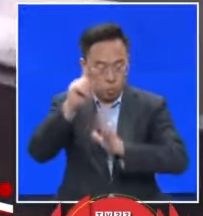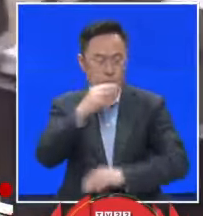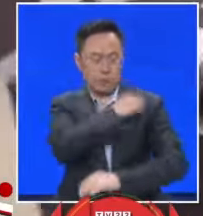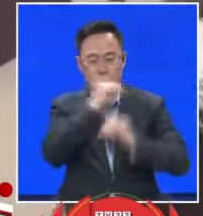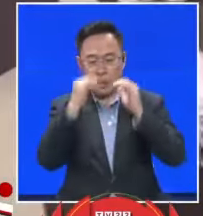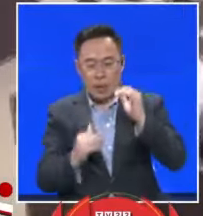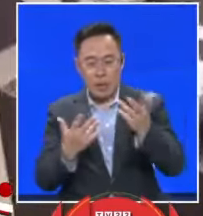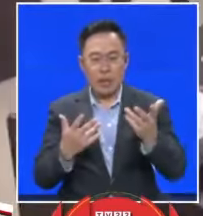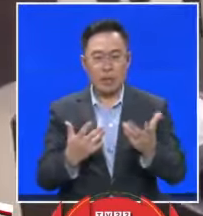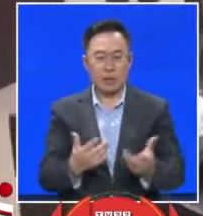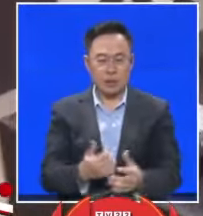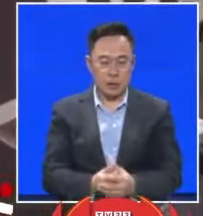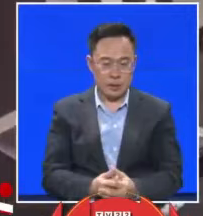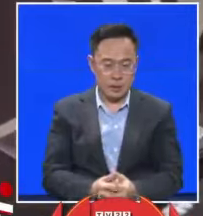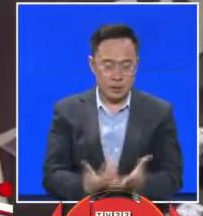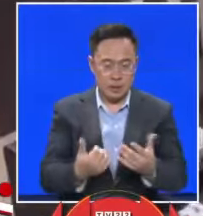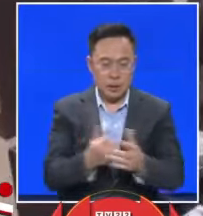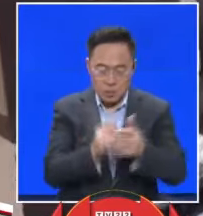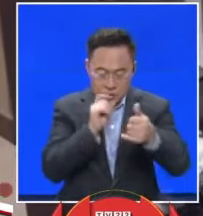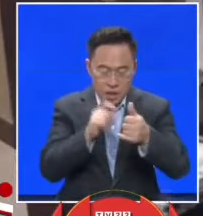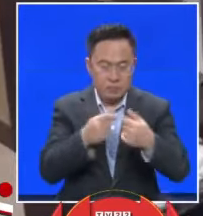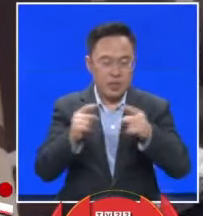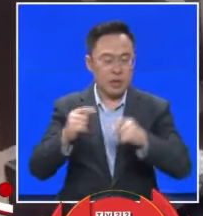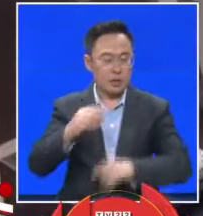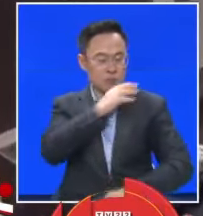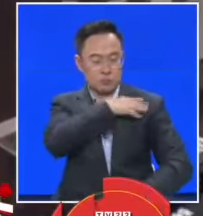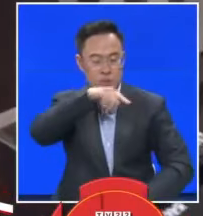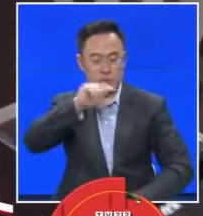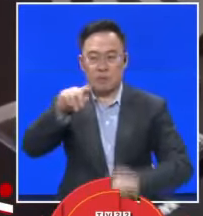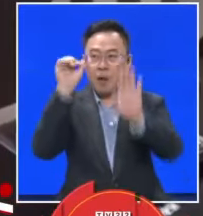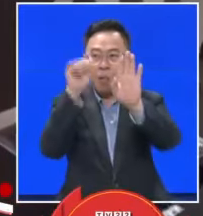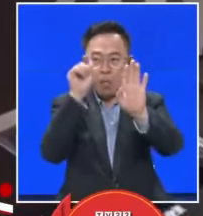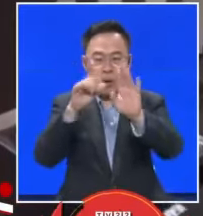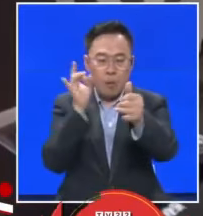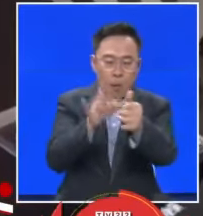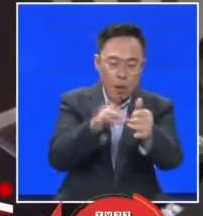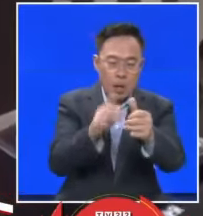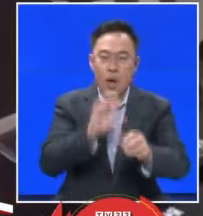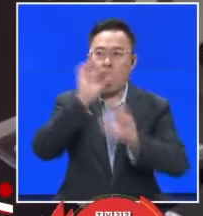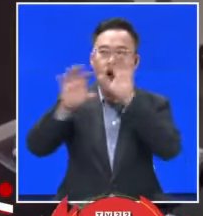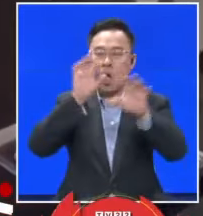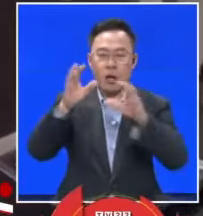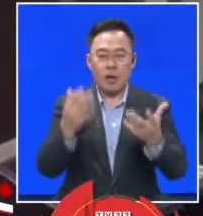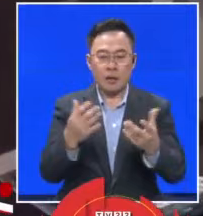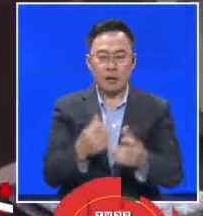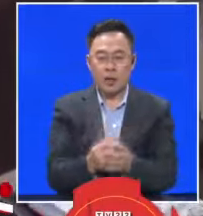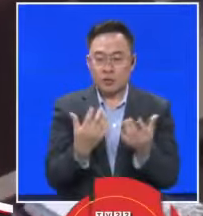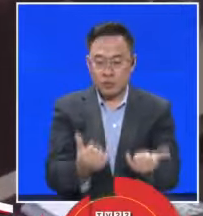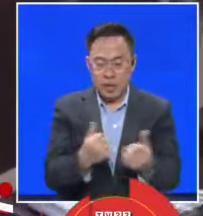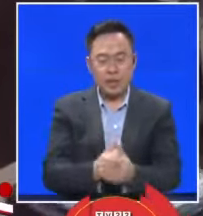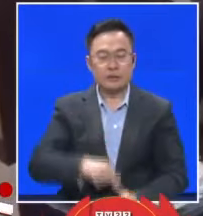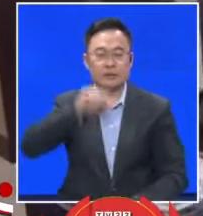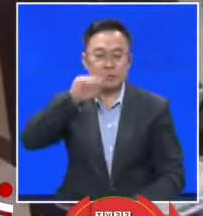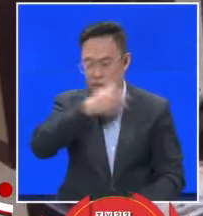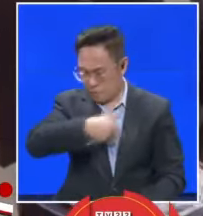ามข้อมูลกันอยู ่ ก็บอกว่าพยายามจะไปเคาะเรียกไปถามก็เลยเชิญตัวออกสุดท้ายก็เลยเป็นภาพขอโทษครับนายขอโทษครับเนี่ยนะฮะ